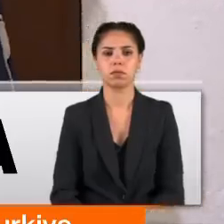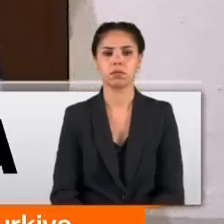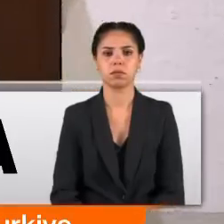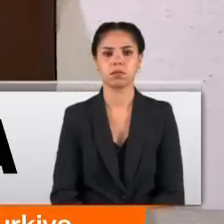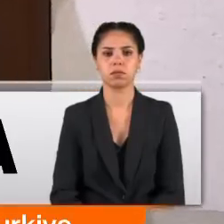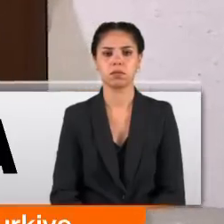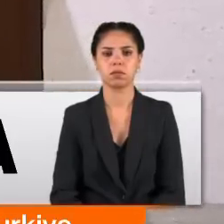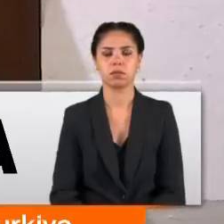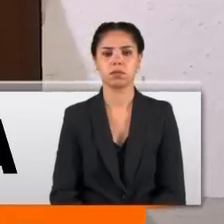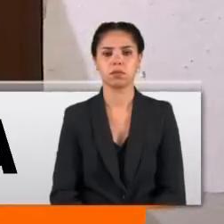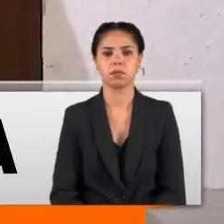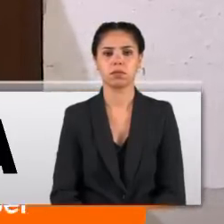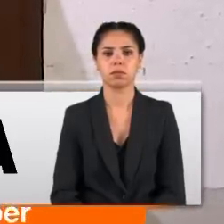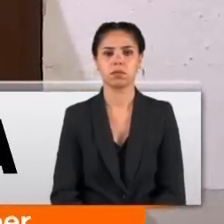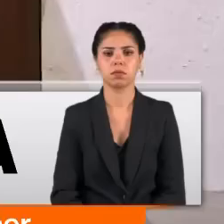korktum diyor.